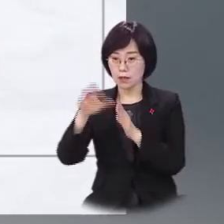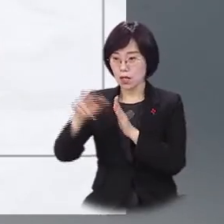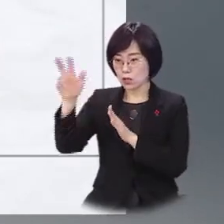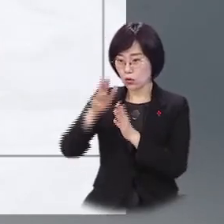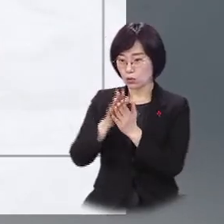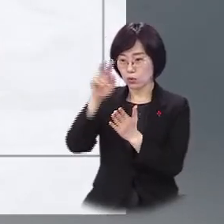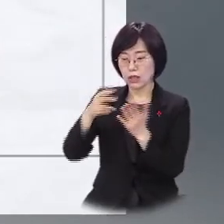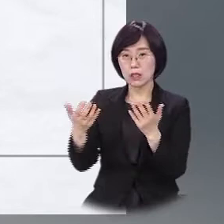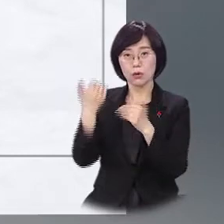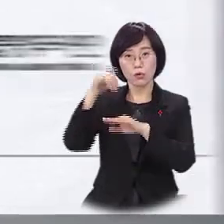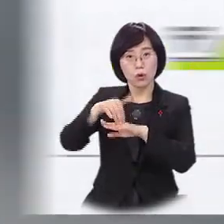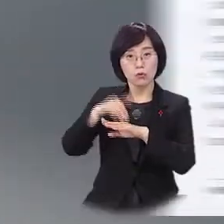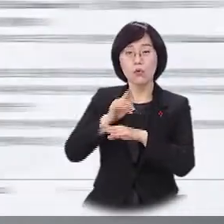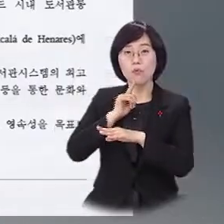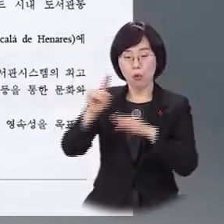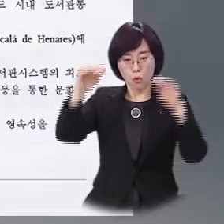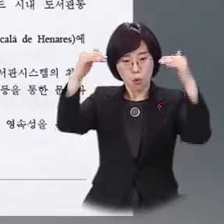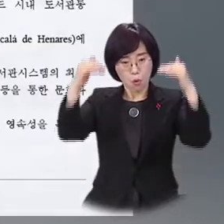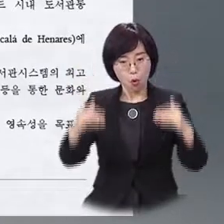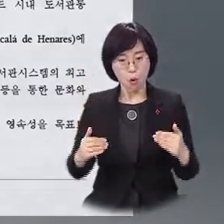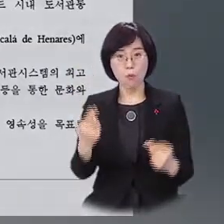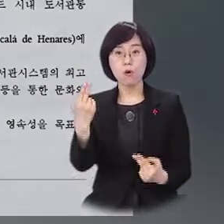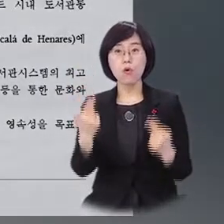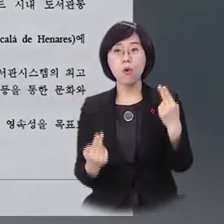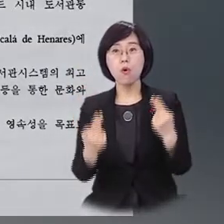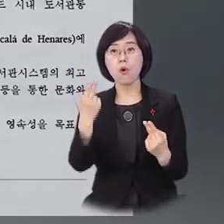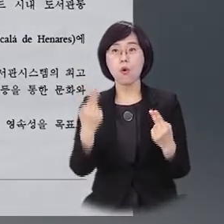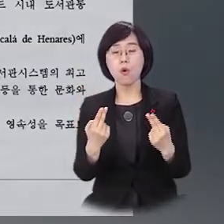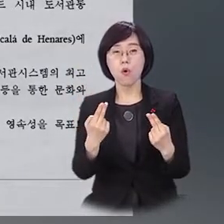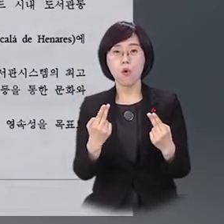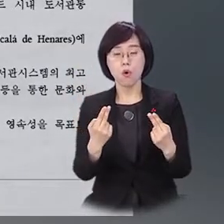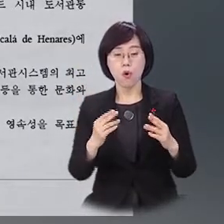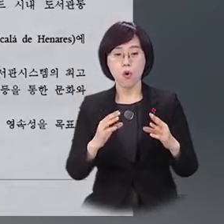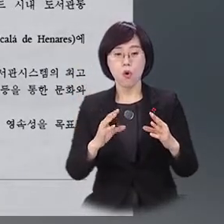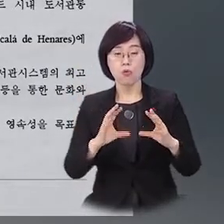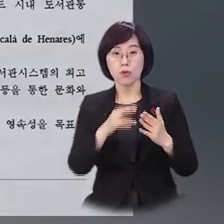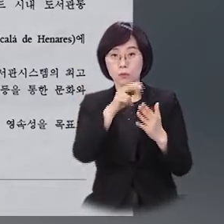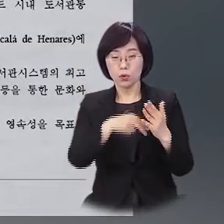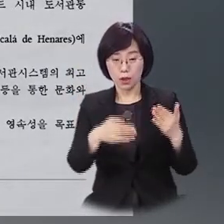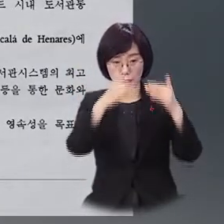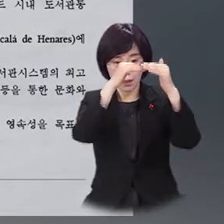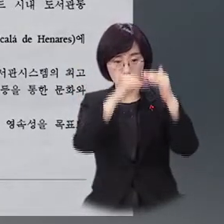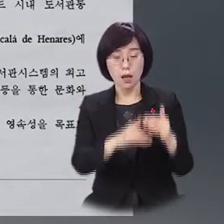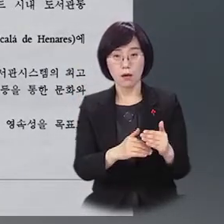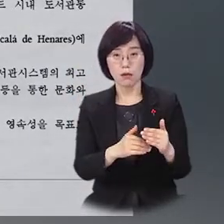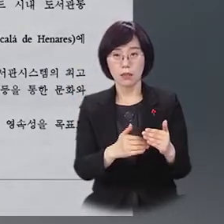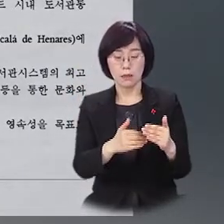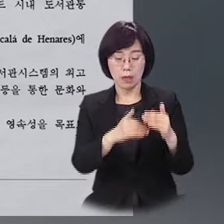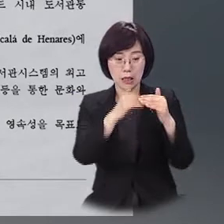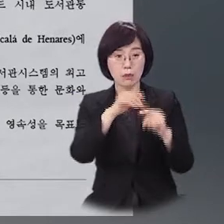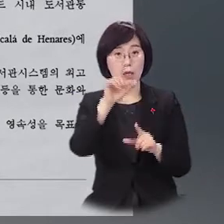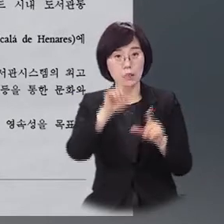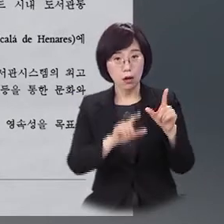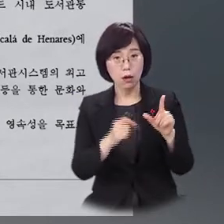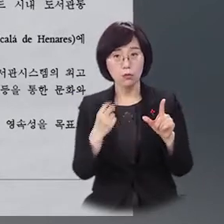전국 도서관 직원 연수 보고서와 비교했습니다. 스페인 국립도서관 항목을 보니 기관